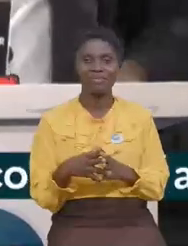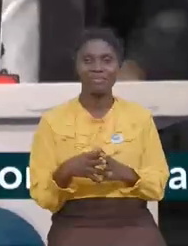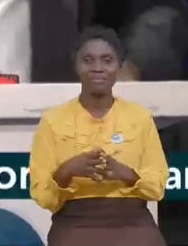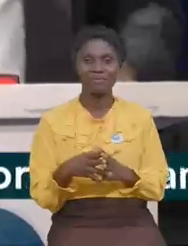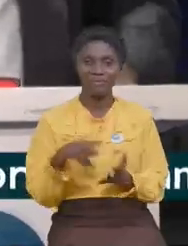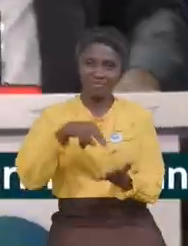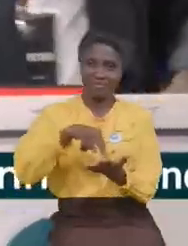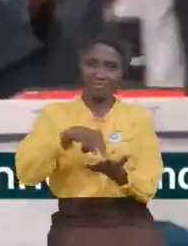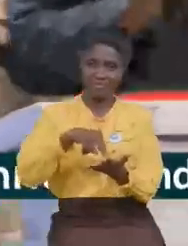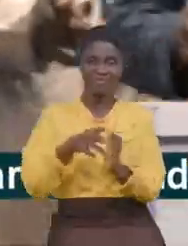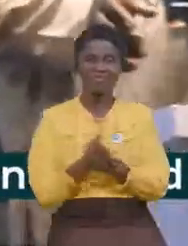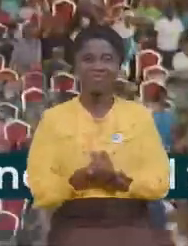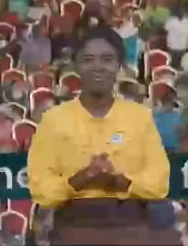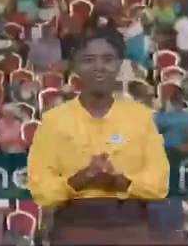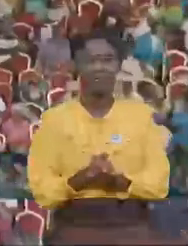Tenons debout.